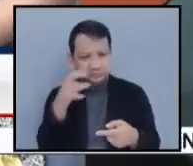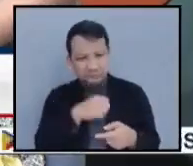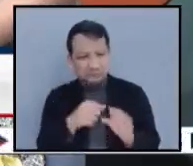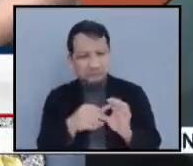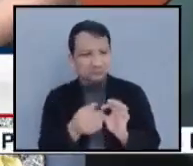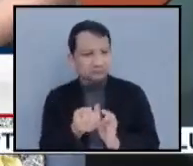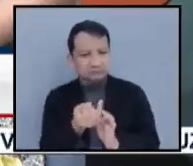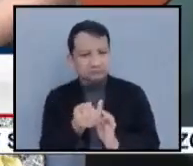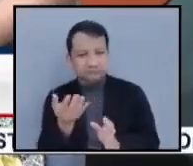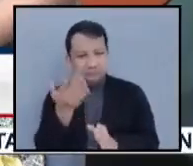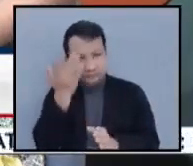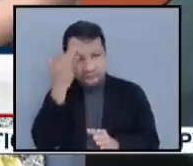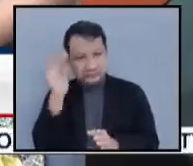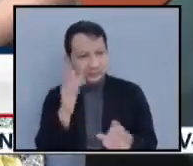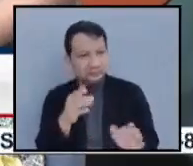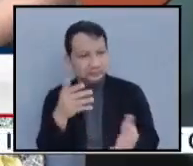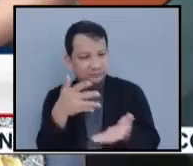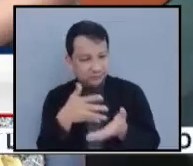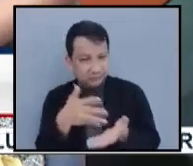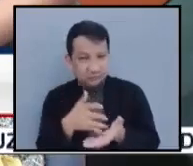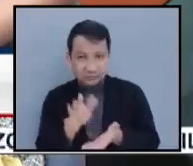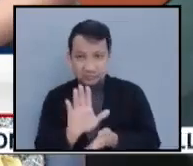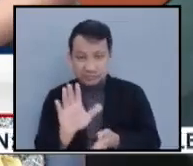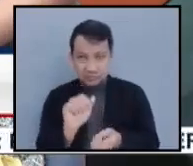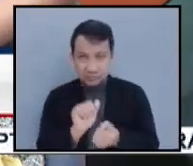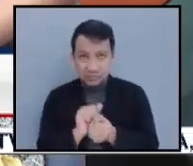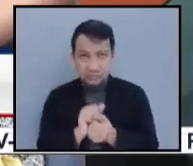kagaling to. O inaaral mo rin ba yung mga kasama mo dun? Kung,